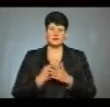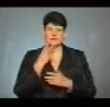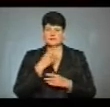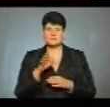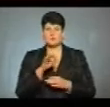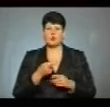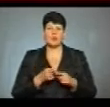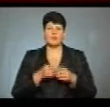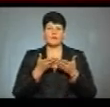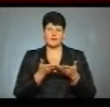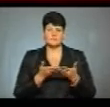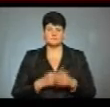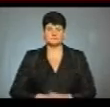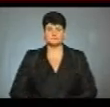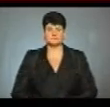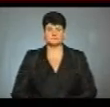про таке.